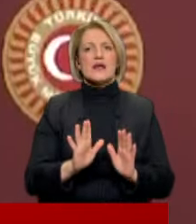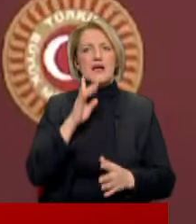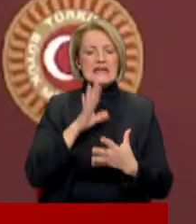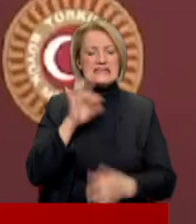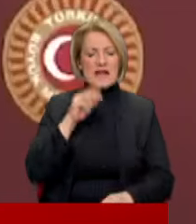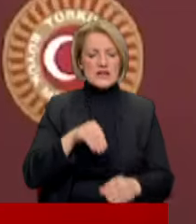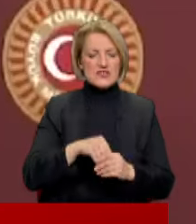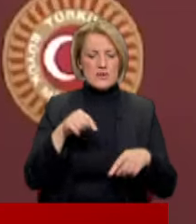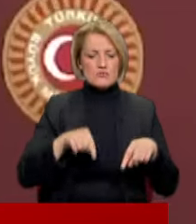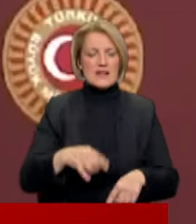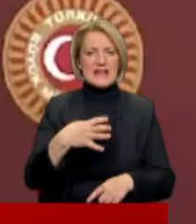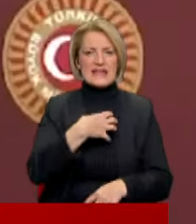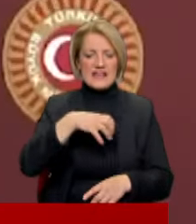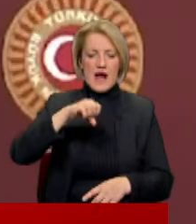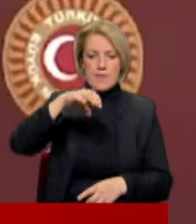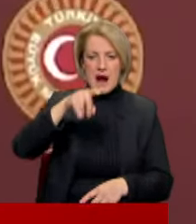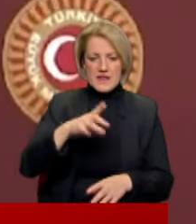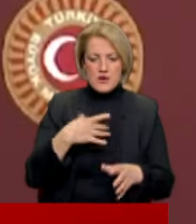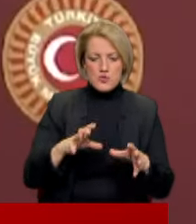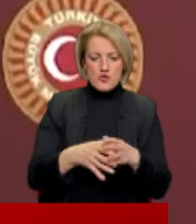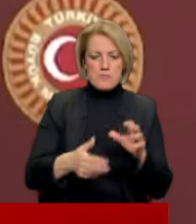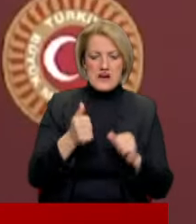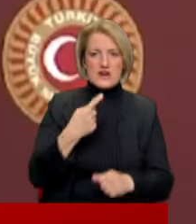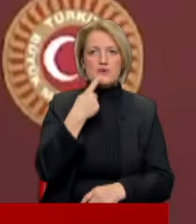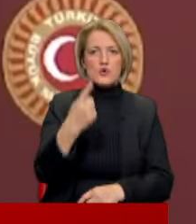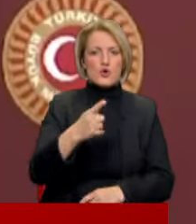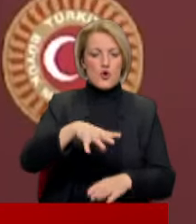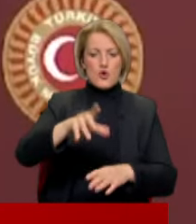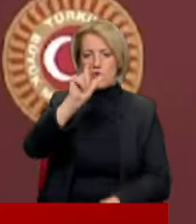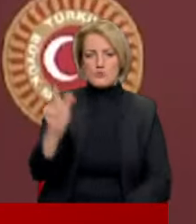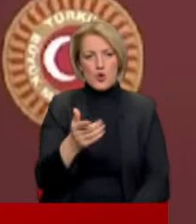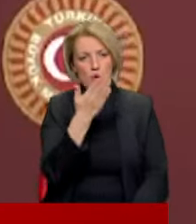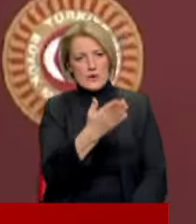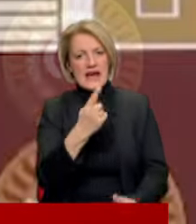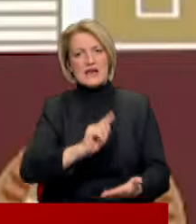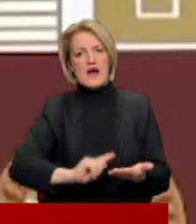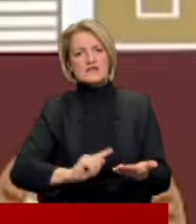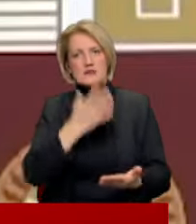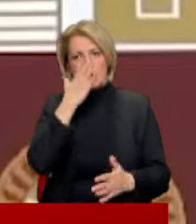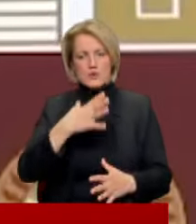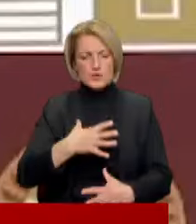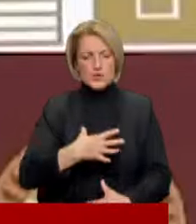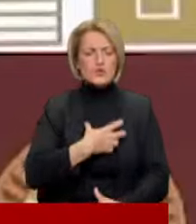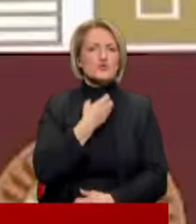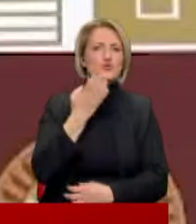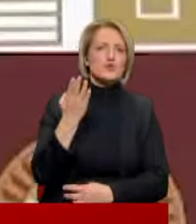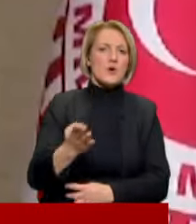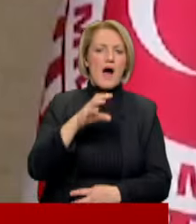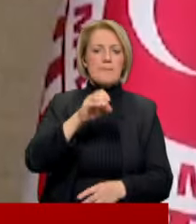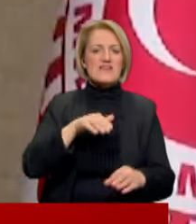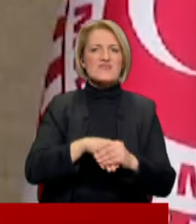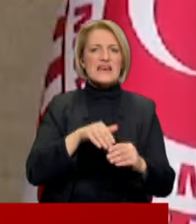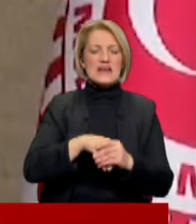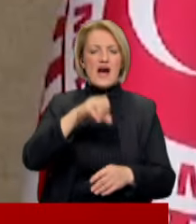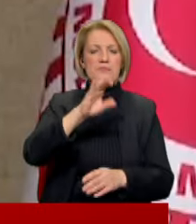İnsanlık için buradan kendi partimin grup başkanına çağrıda bulunuyorum. Komisyon orada yazıyı bekliyor. Üzgün ve sitemkardı. AK Partili